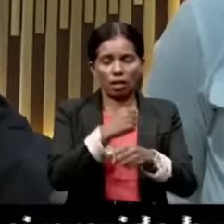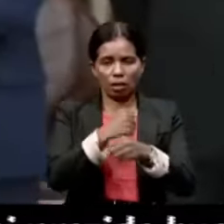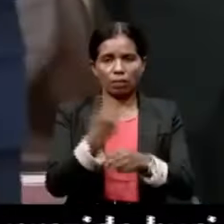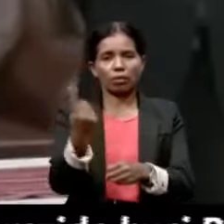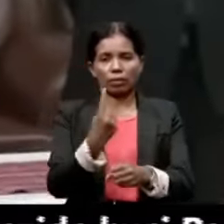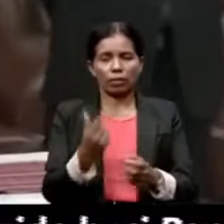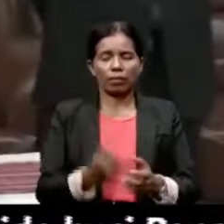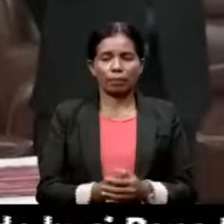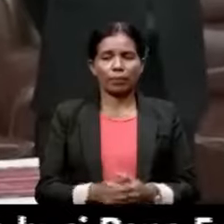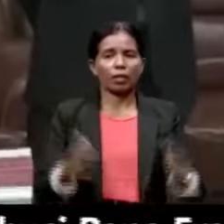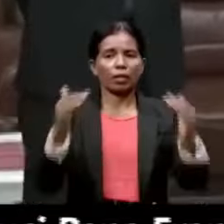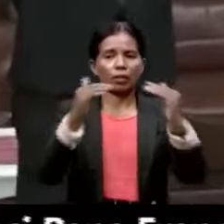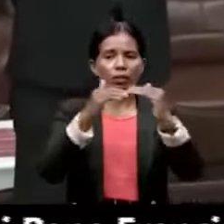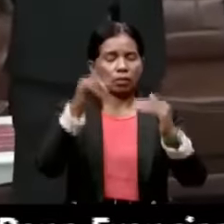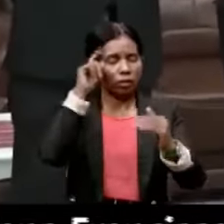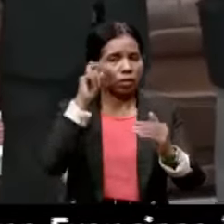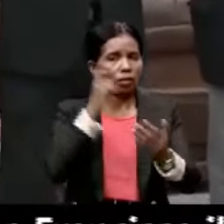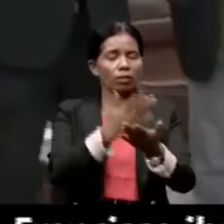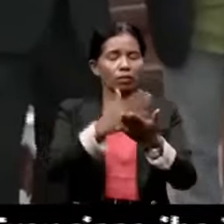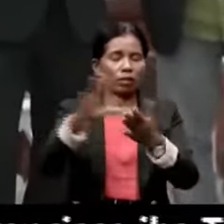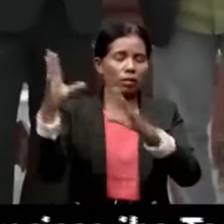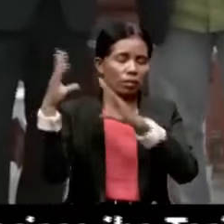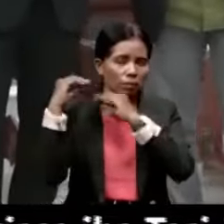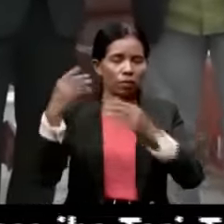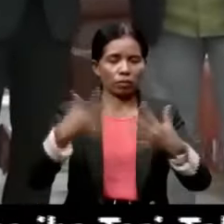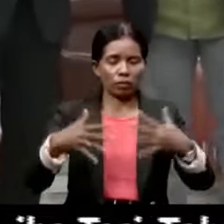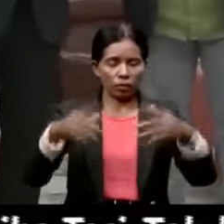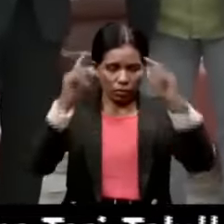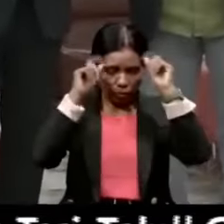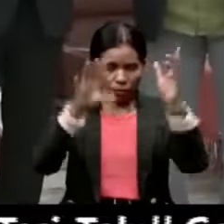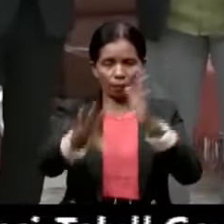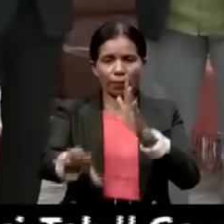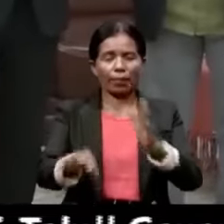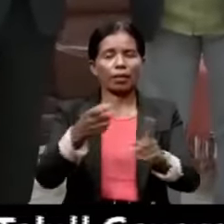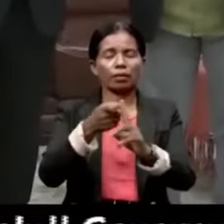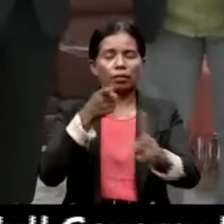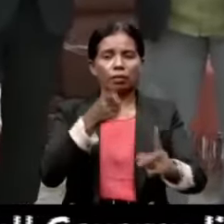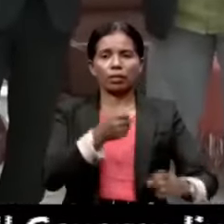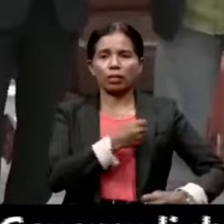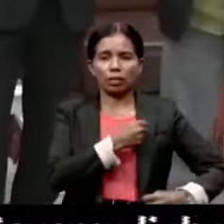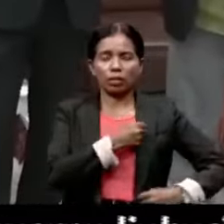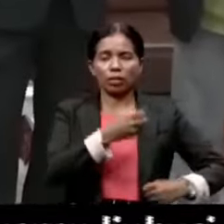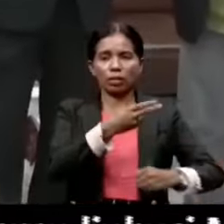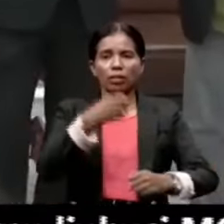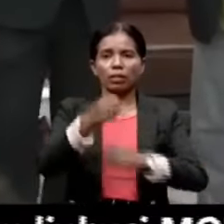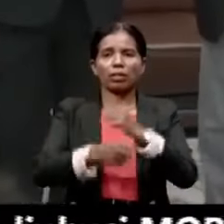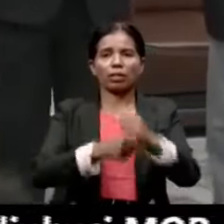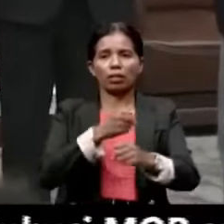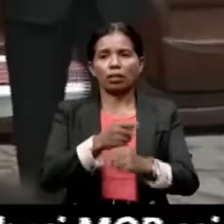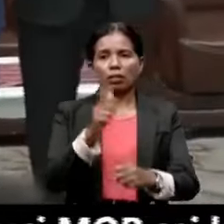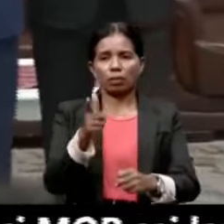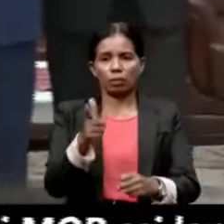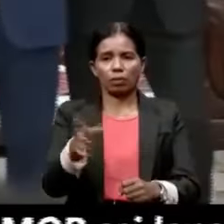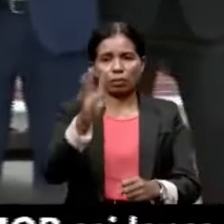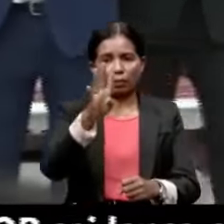a Simeira Nemos, Xanana faz experiência funo Timor-Leste nian, nebeheta invasão russi militar indonésia durante tina ronulo resinhat.